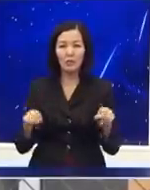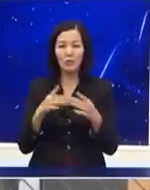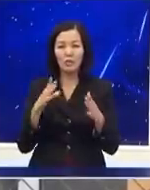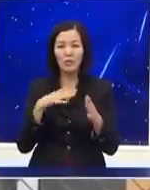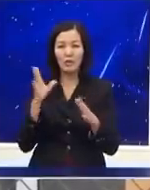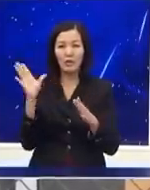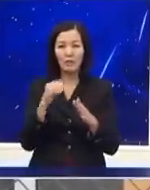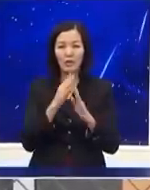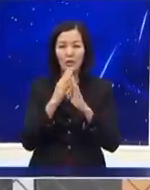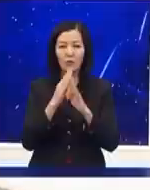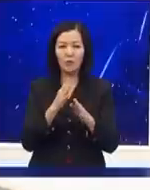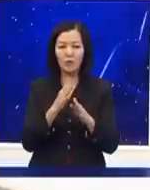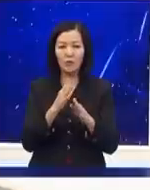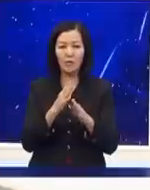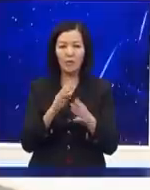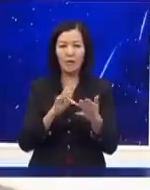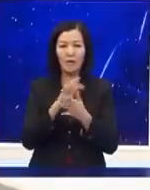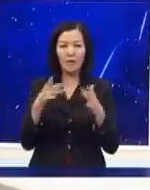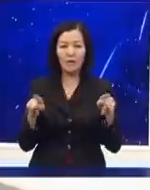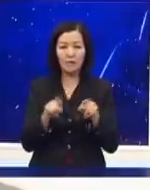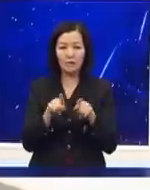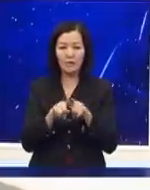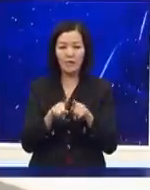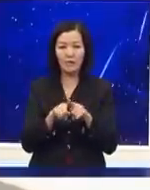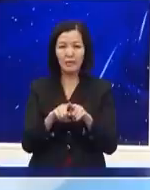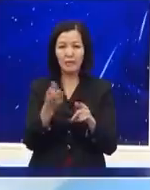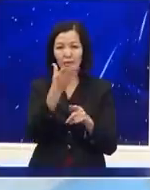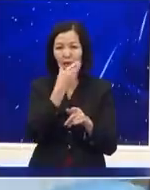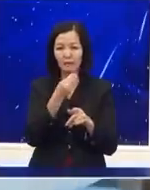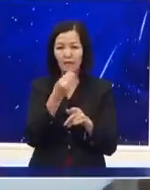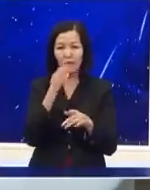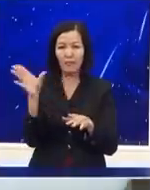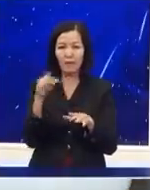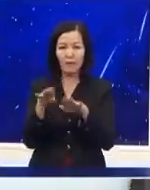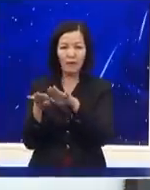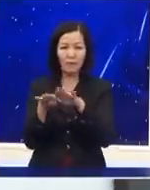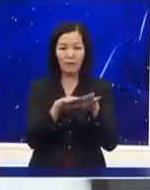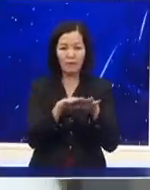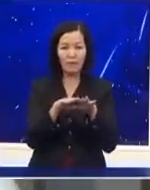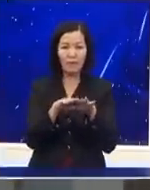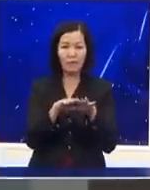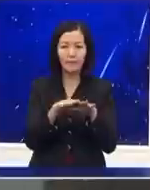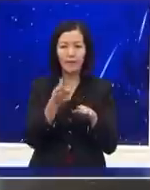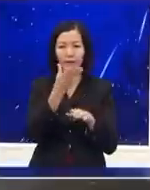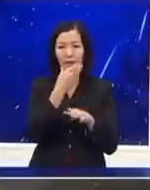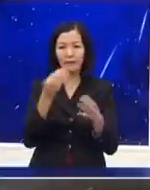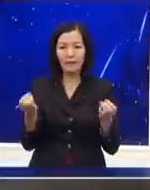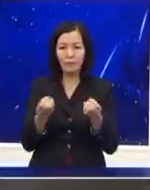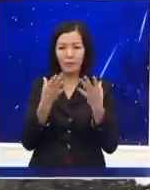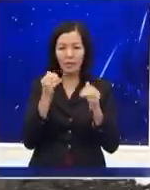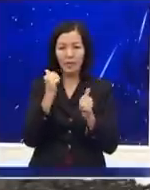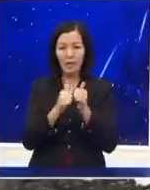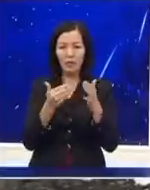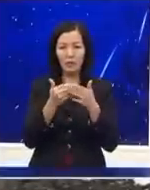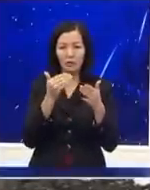қатар тізілген мына үйлер таппыр қала шығыс бетті. Көркі көз арбайды. Үйлердің қайсысы да қалауыңызға лайық. Еңселі әсем. Тіпті әр үй